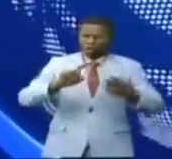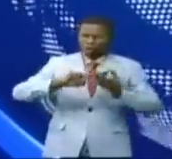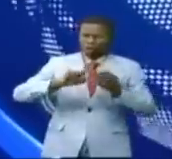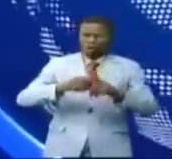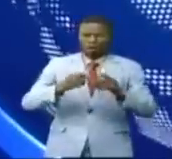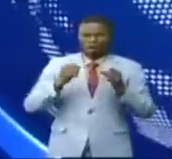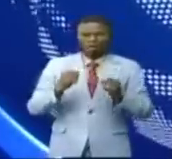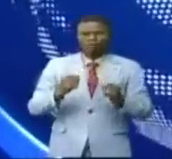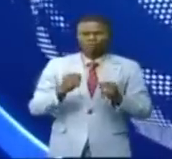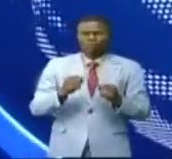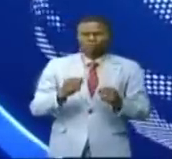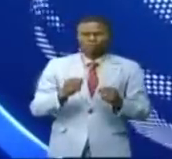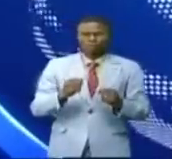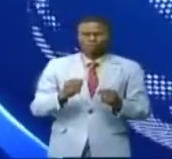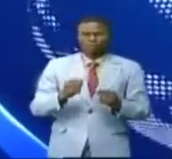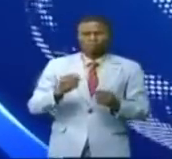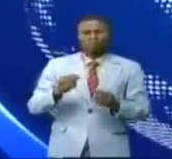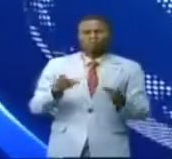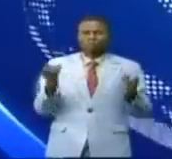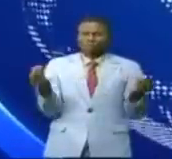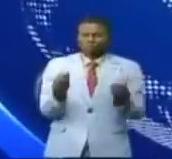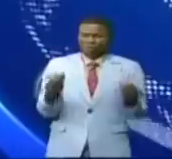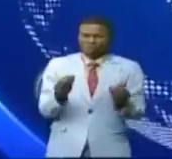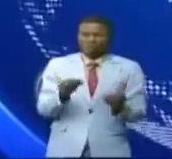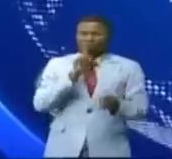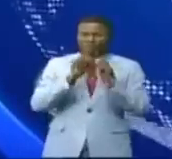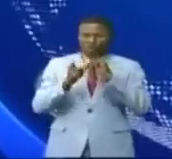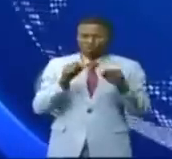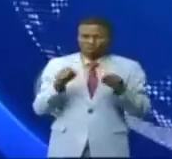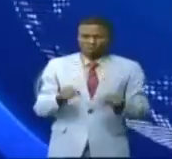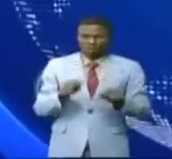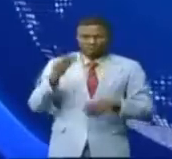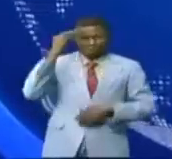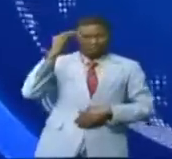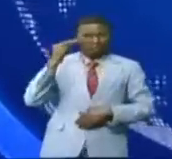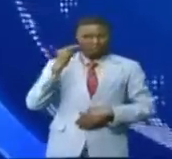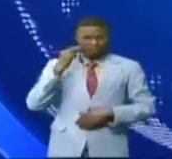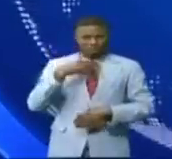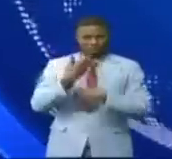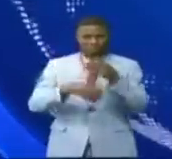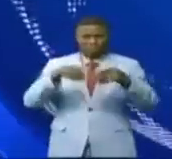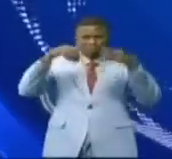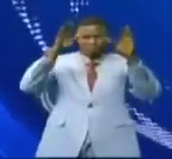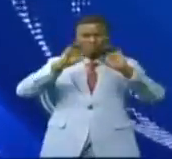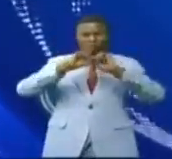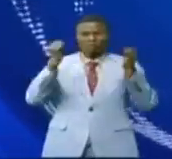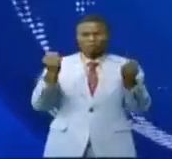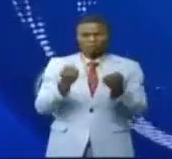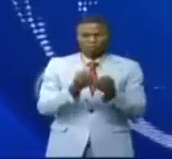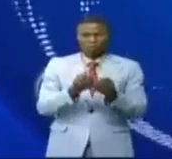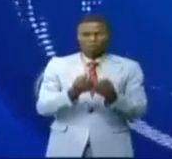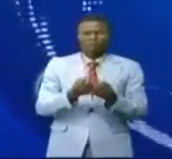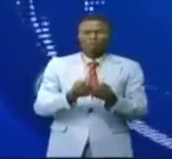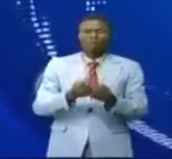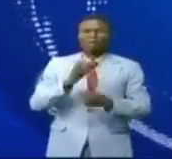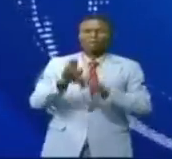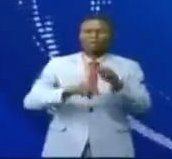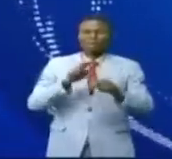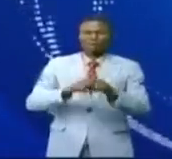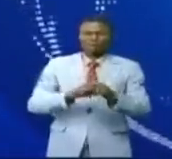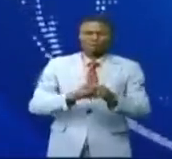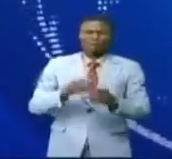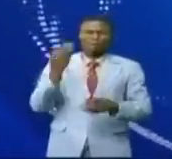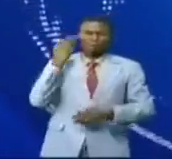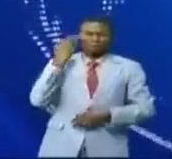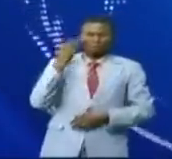de chacun c'est ce qui a été dit au cours des entretiens tu as une ministre des affaires sociales et solidarité nationale modeste